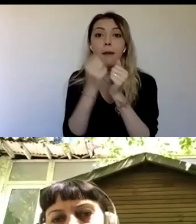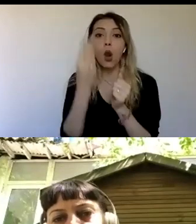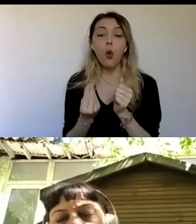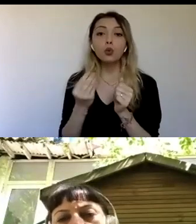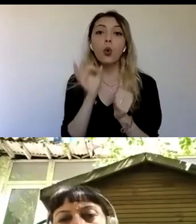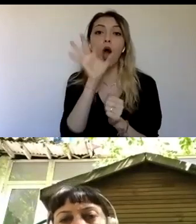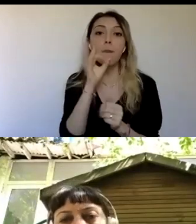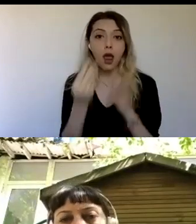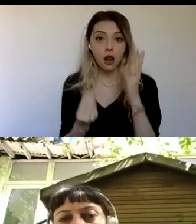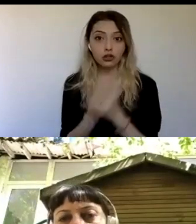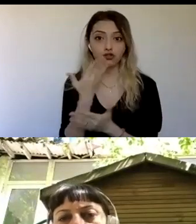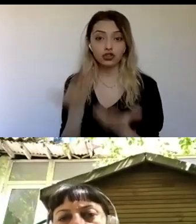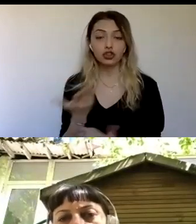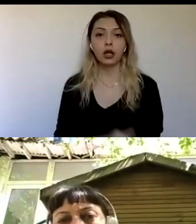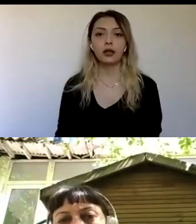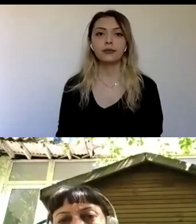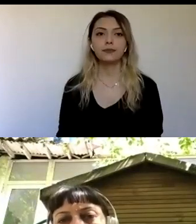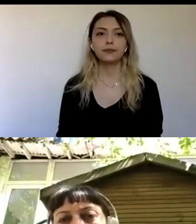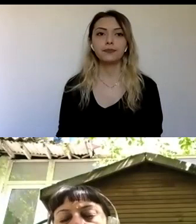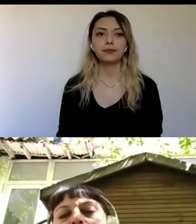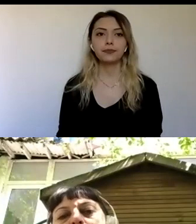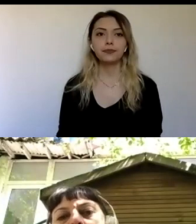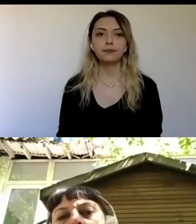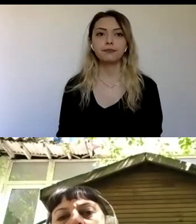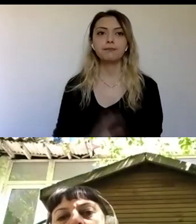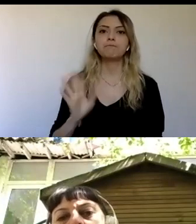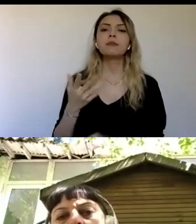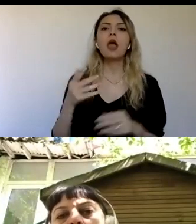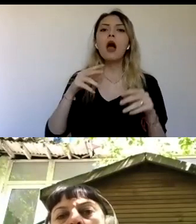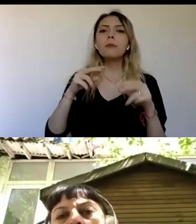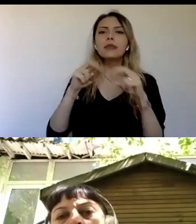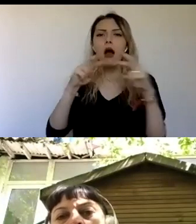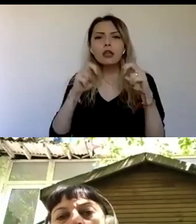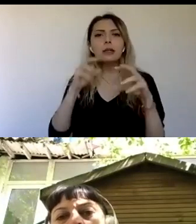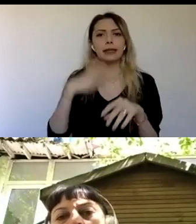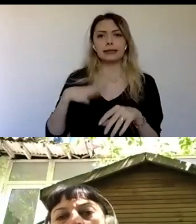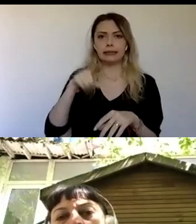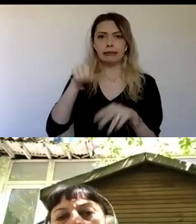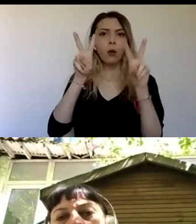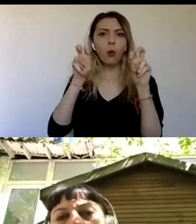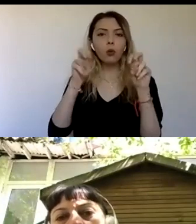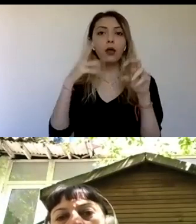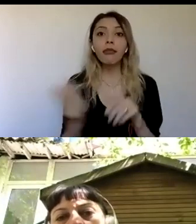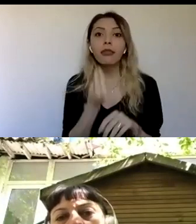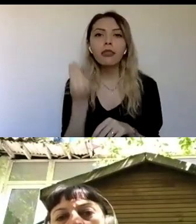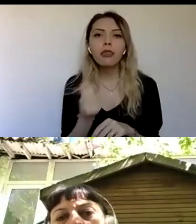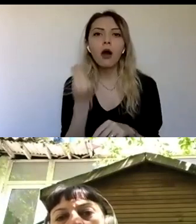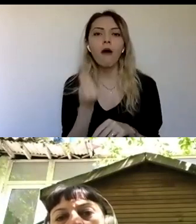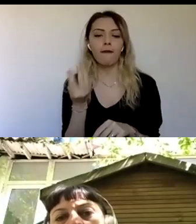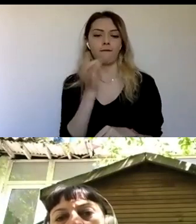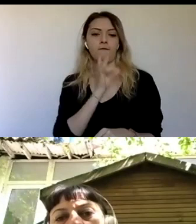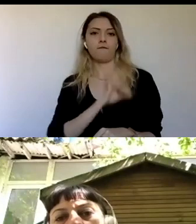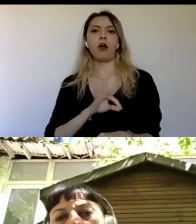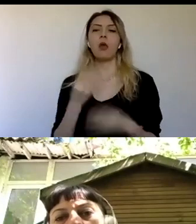bize aslında aradığımız konuları ya da spesifik şeyleri daha niş sitelerde ya da daha